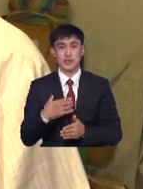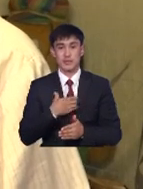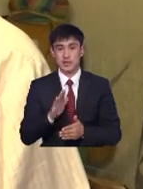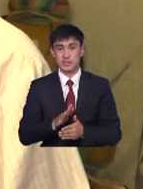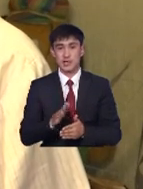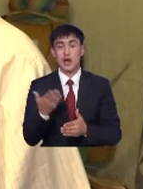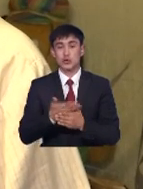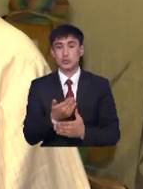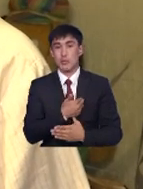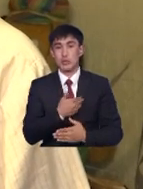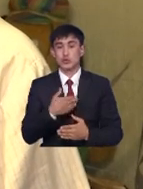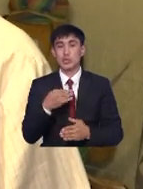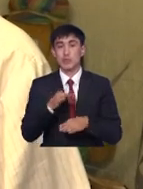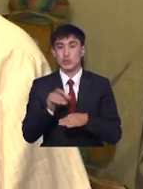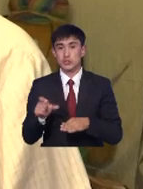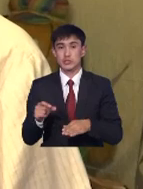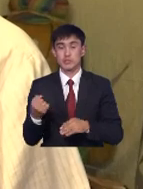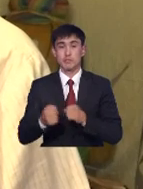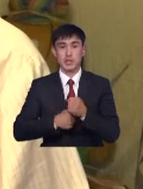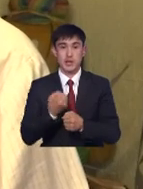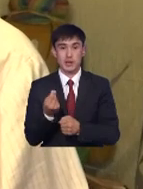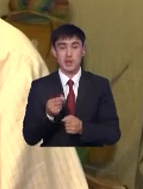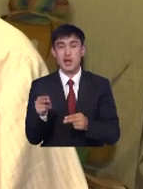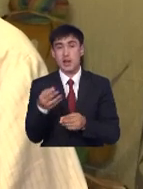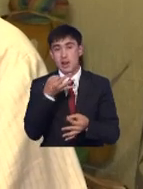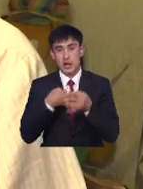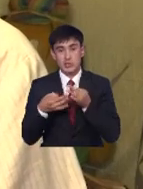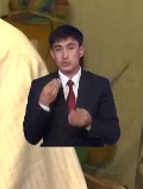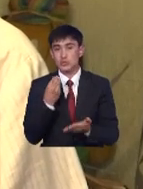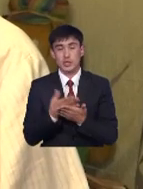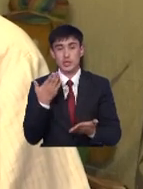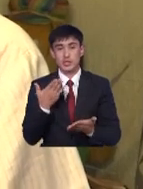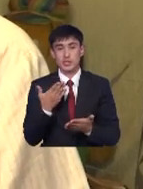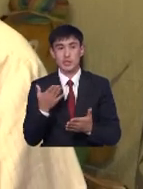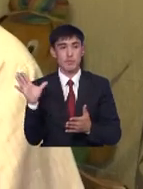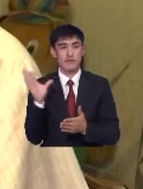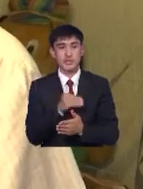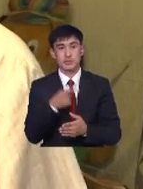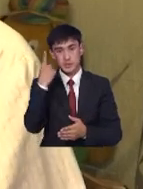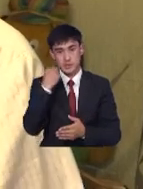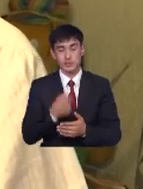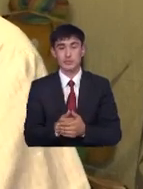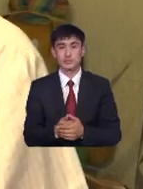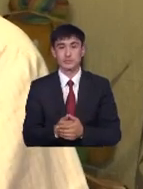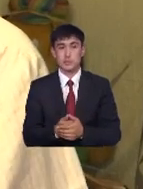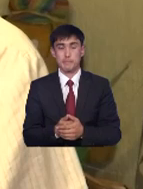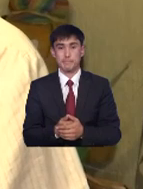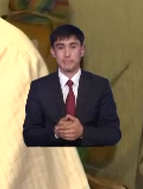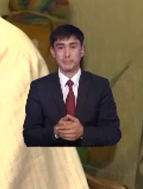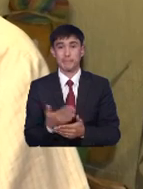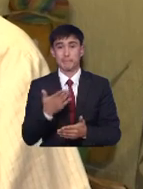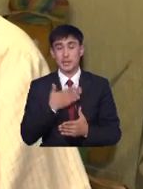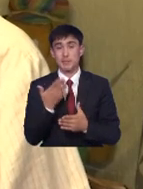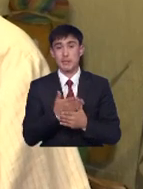хочу им помочь материально потому что лекарства сейчас очень дорогие Это побе знаю И мне